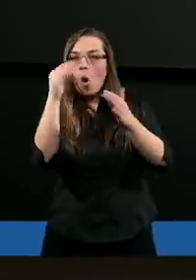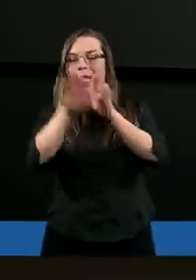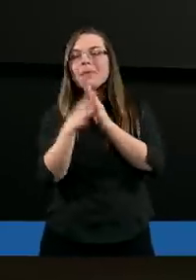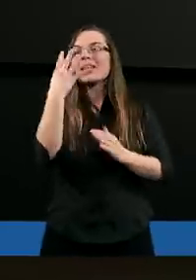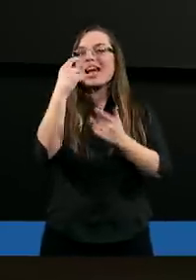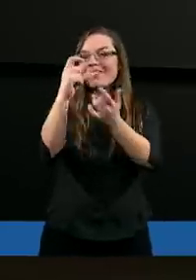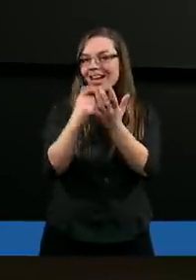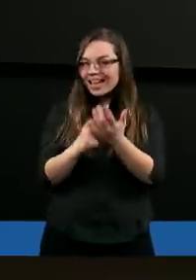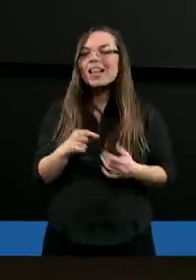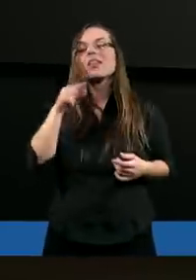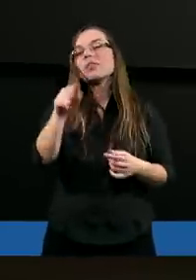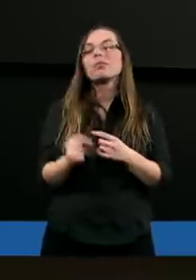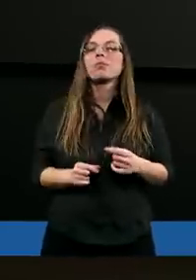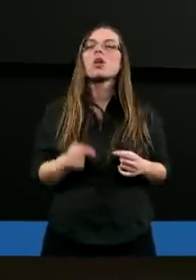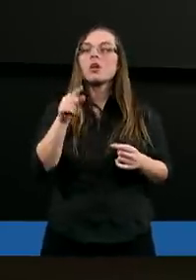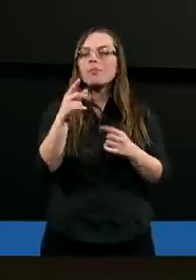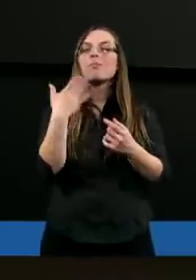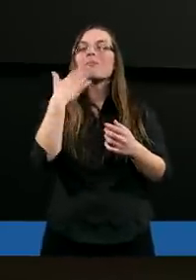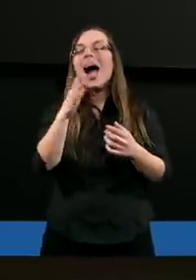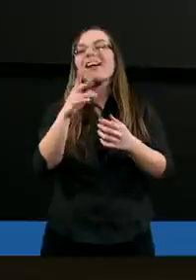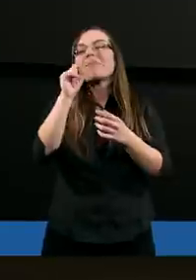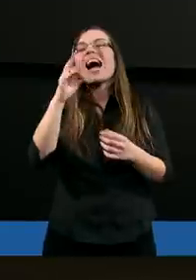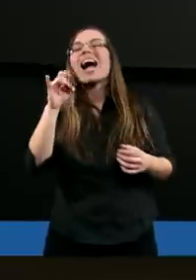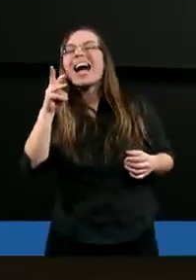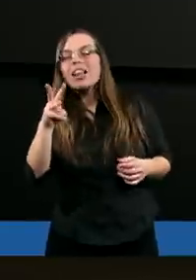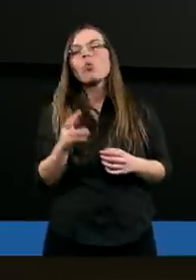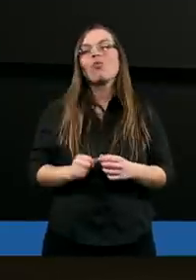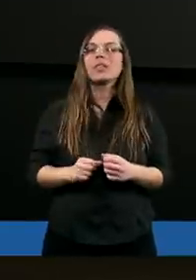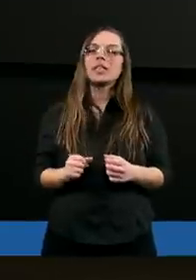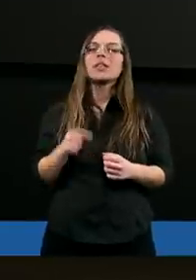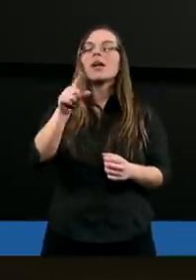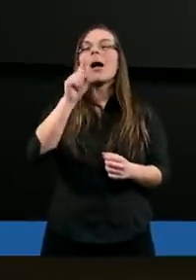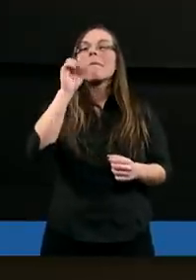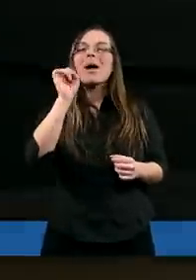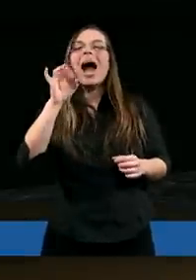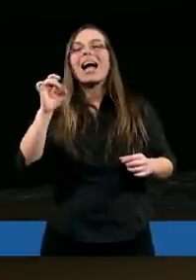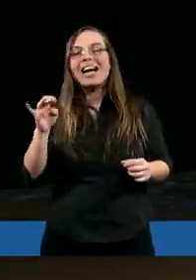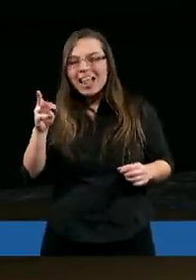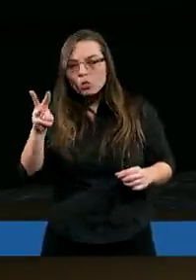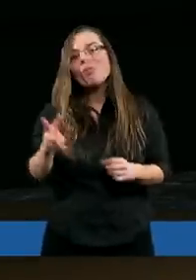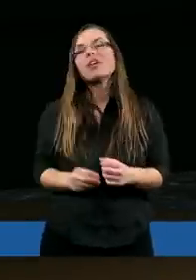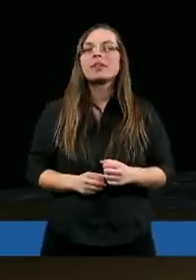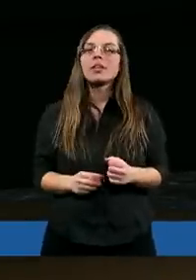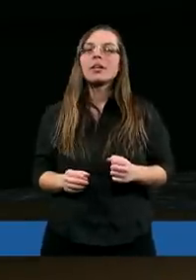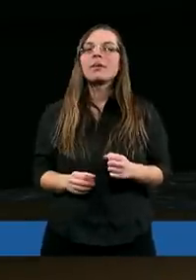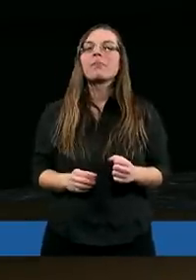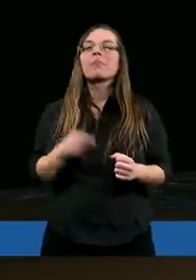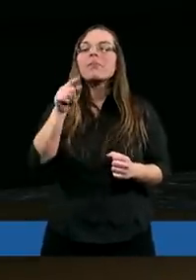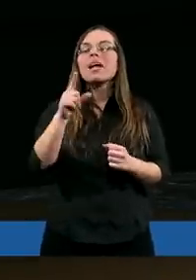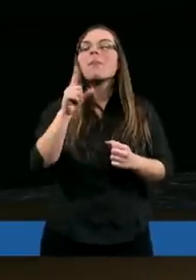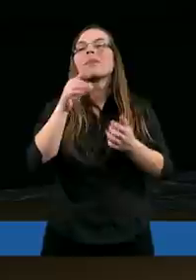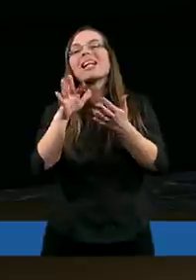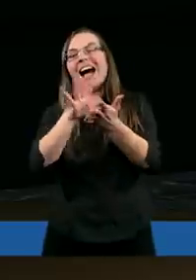gdzie użyte jest ten termin parakletos i przed tym słowem parakletos i przed słowem duchem pneuma,